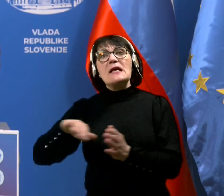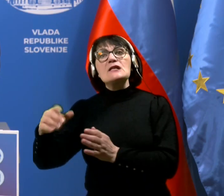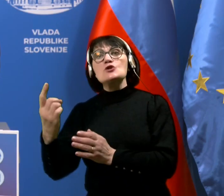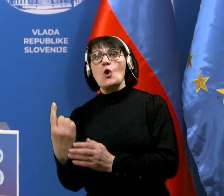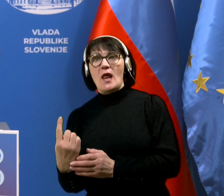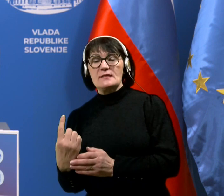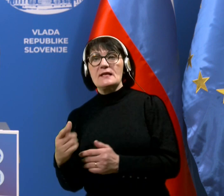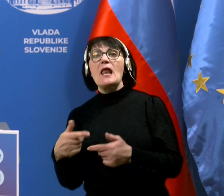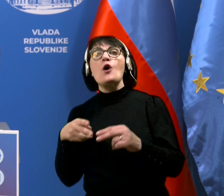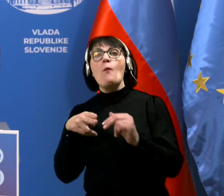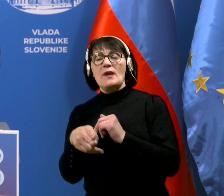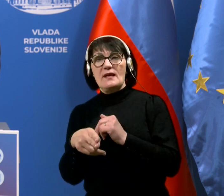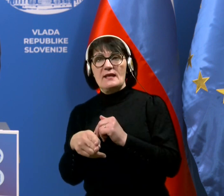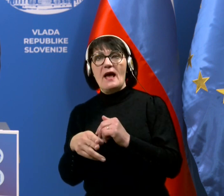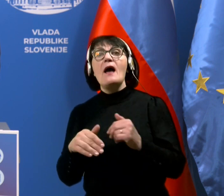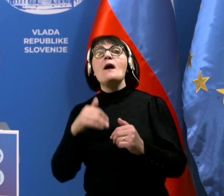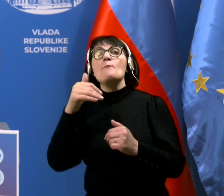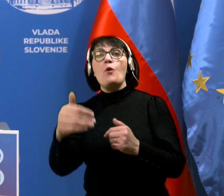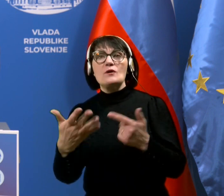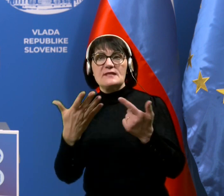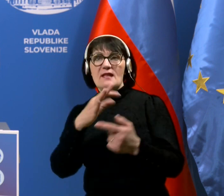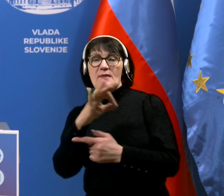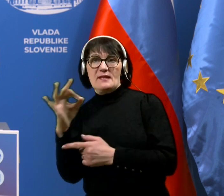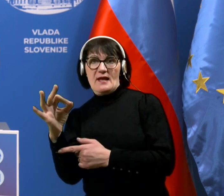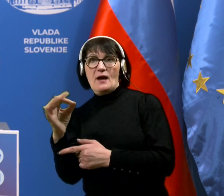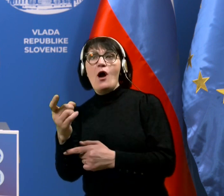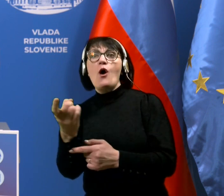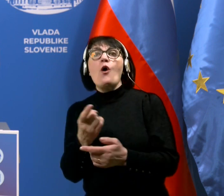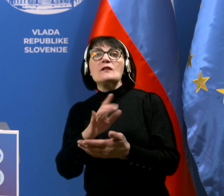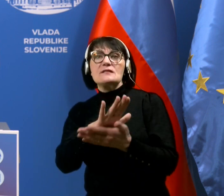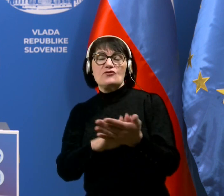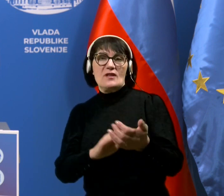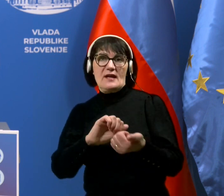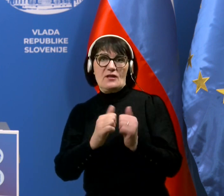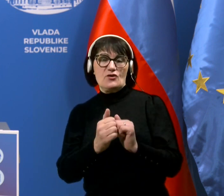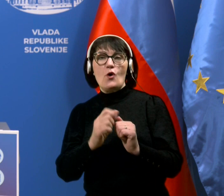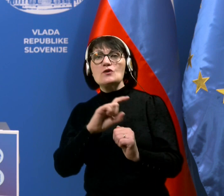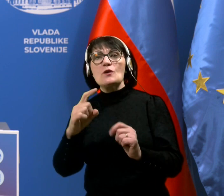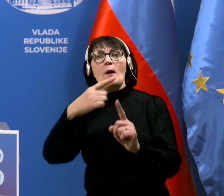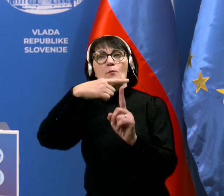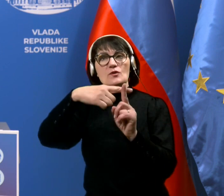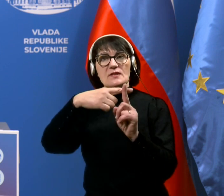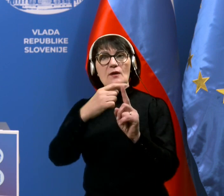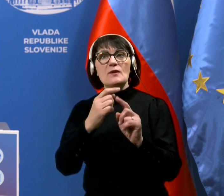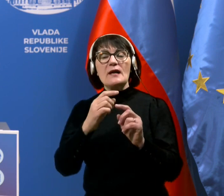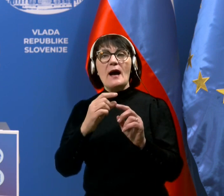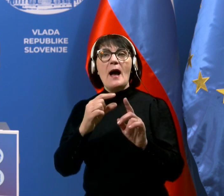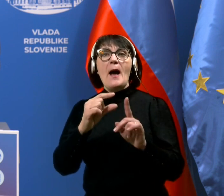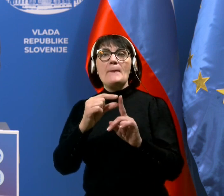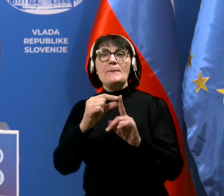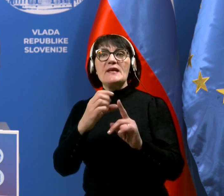lahko prekine po 7 dneh od začetka težav oziroma pozitivnega PCR testa